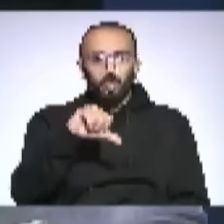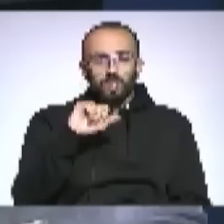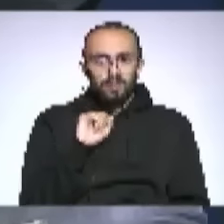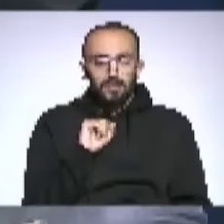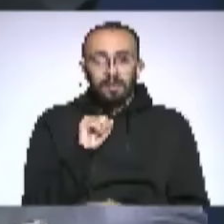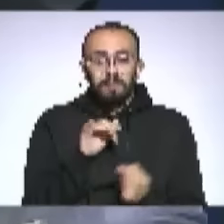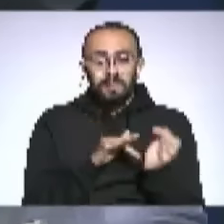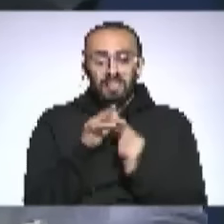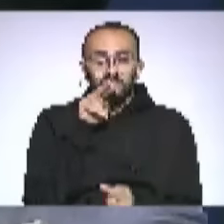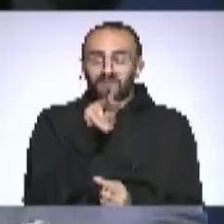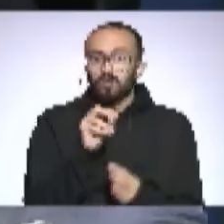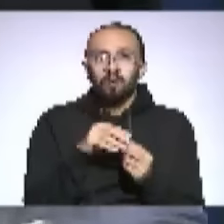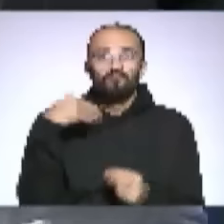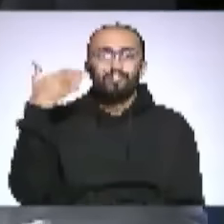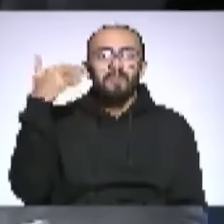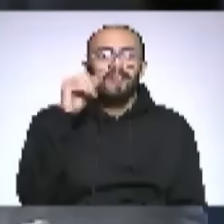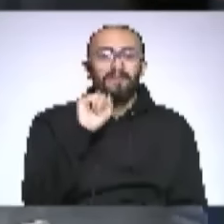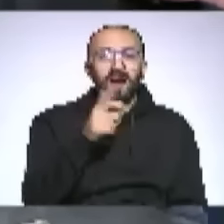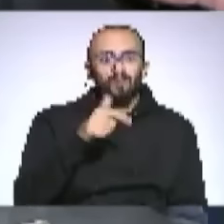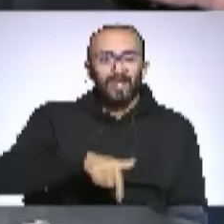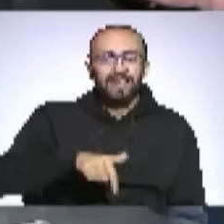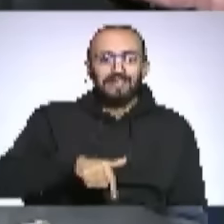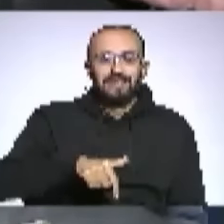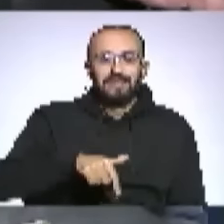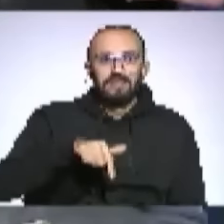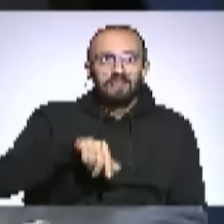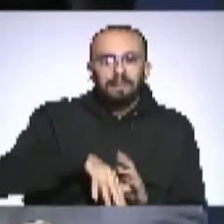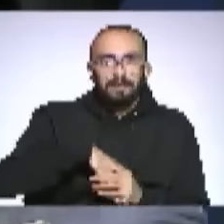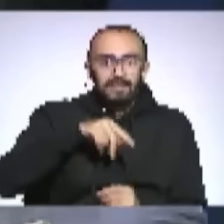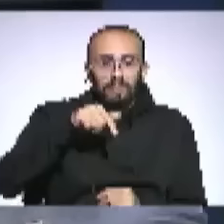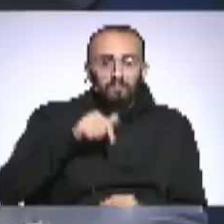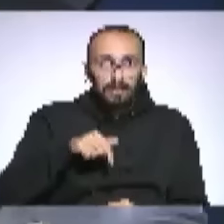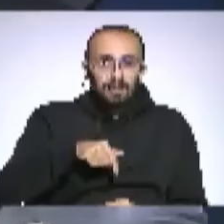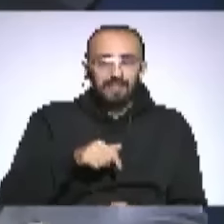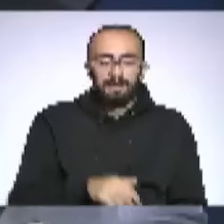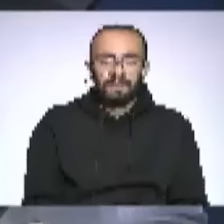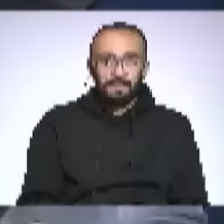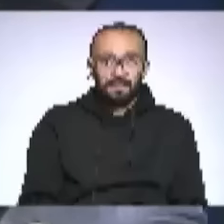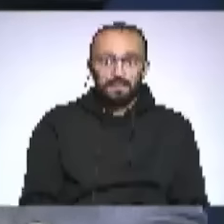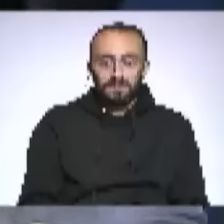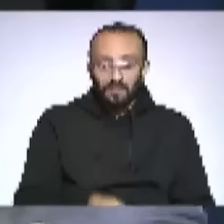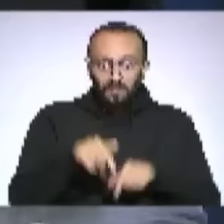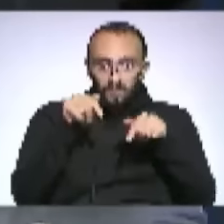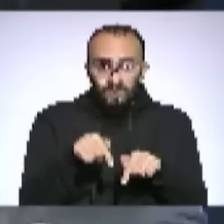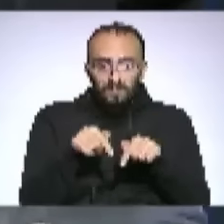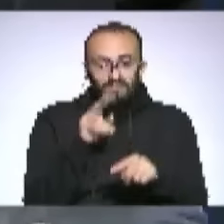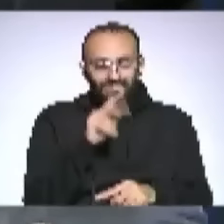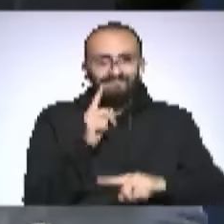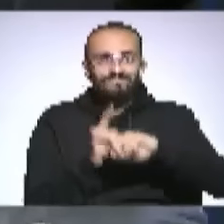والسيد المسيح نظر الى حاضر المراه نظر الى حاضرها